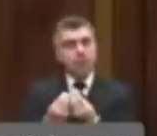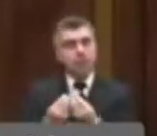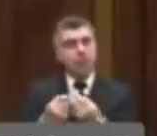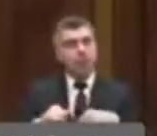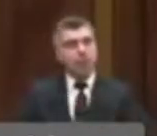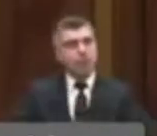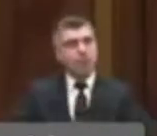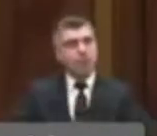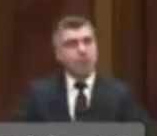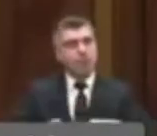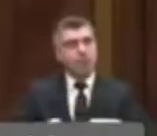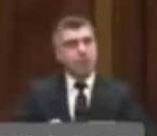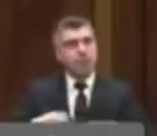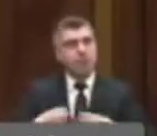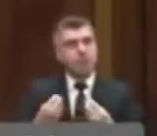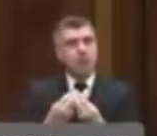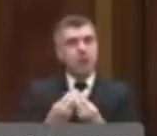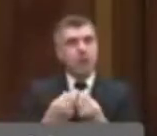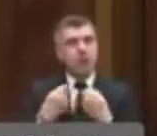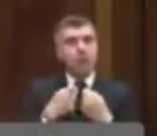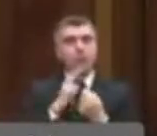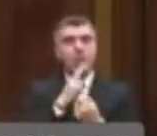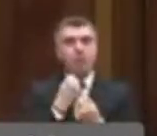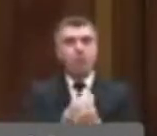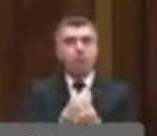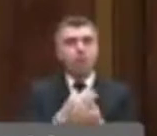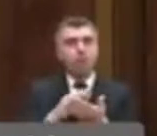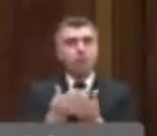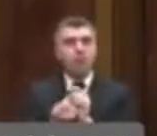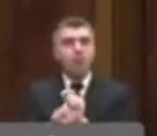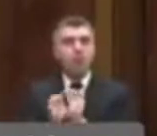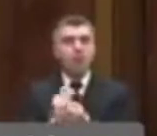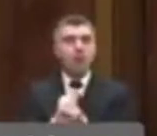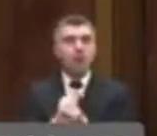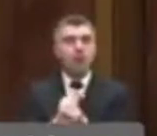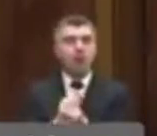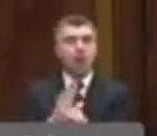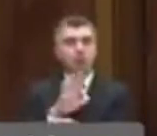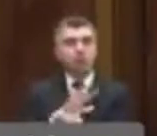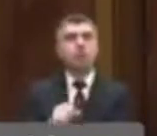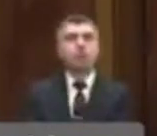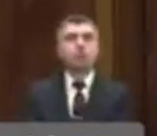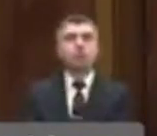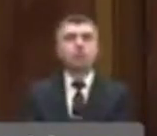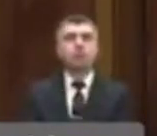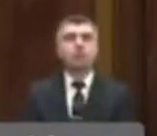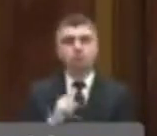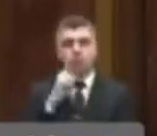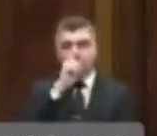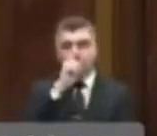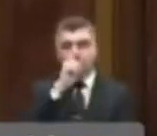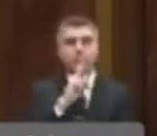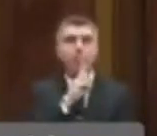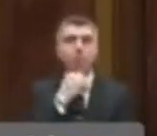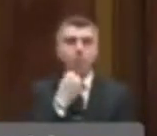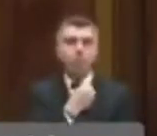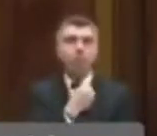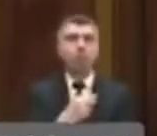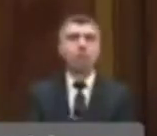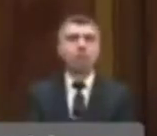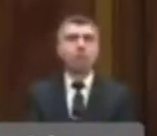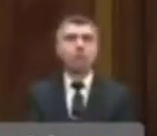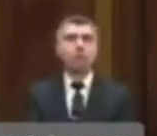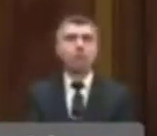هذا الموضوع على رؤيه استراتيجيه لتحقيق تحول نوعي في القطاع، كما كنطمحوا في الحكومه الى ان